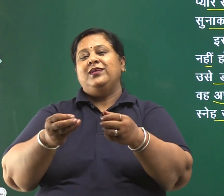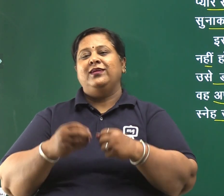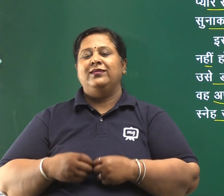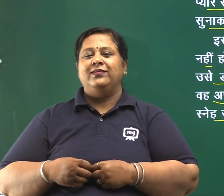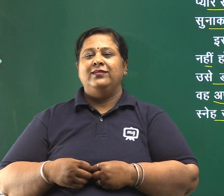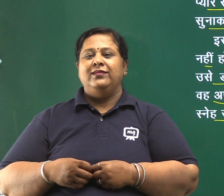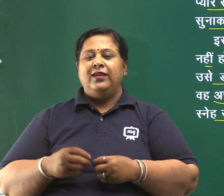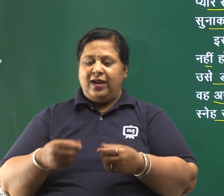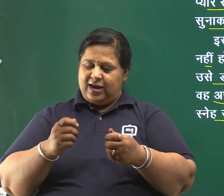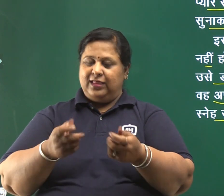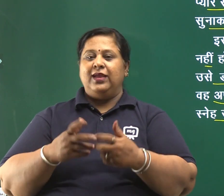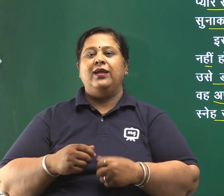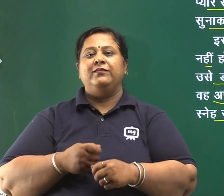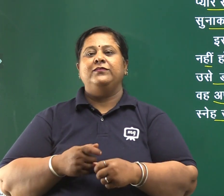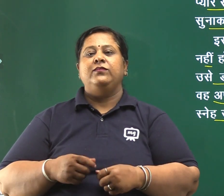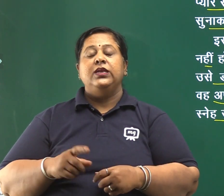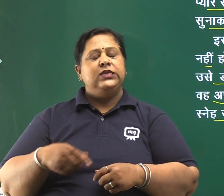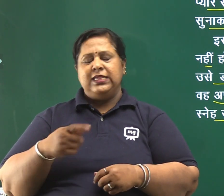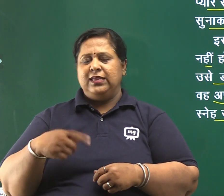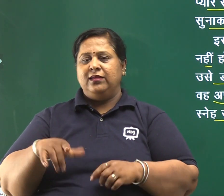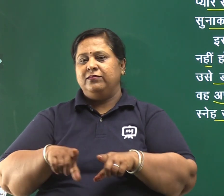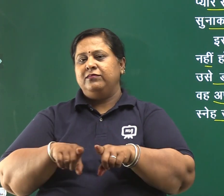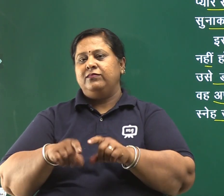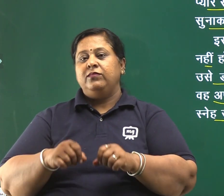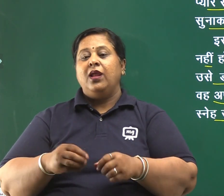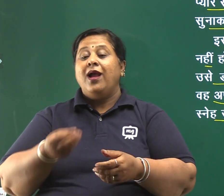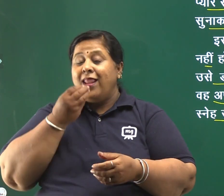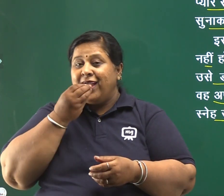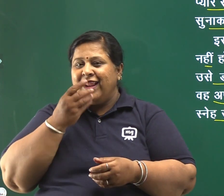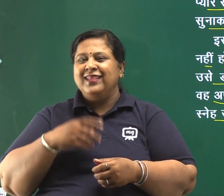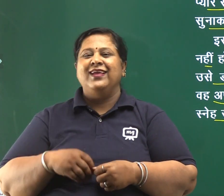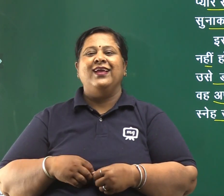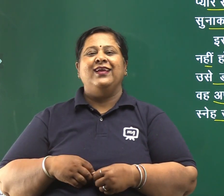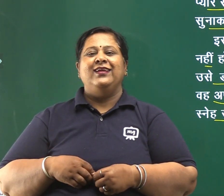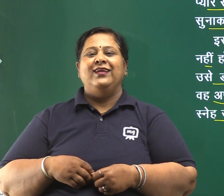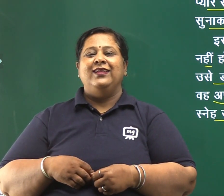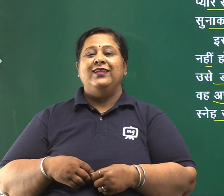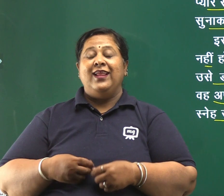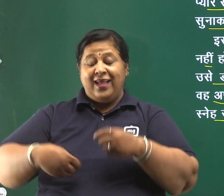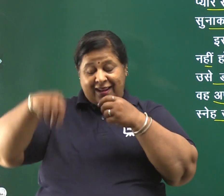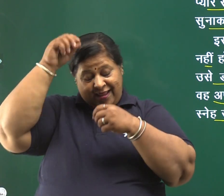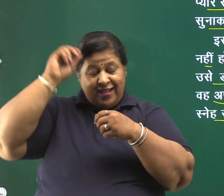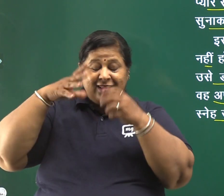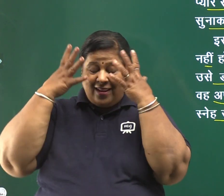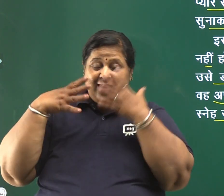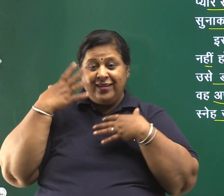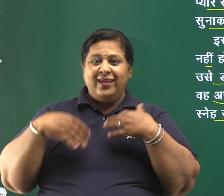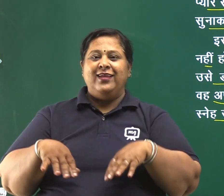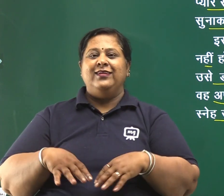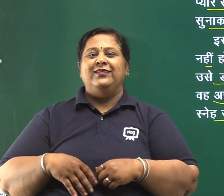से करती है, जैसे उसको खाना खिलाती है, उसको नहलाती